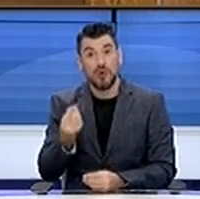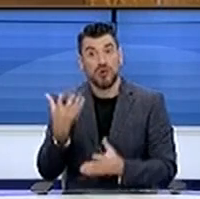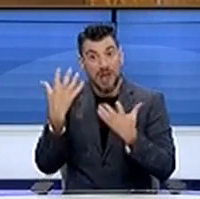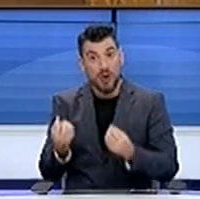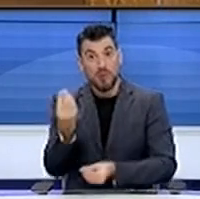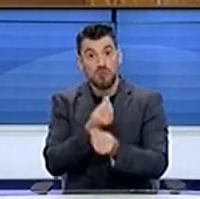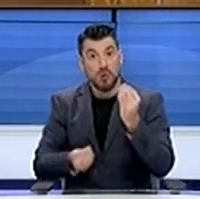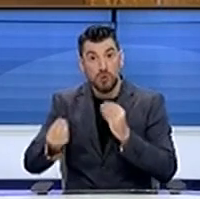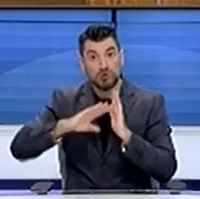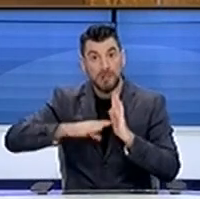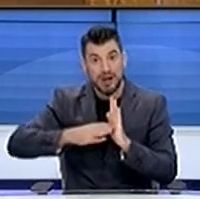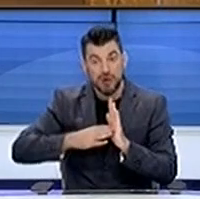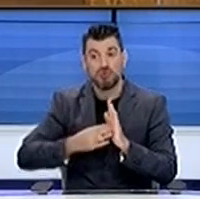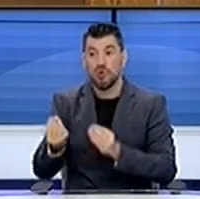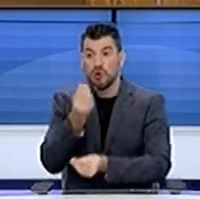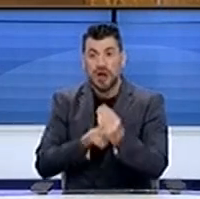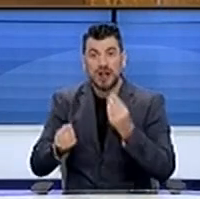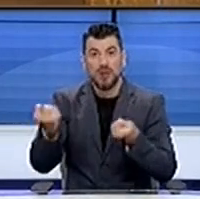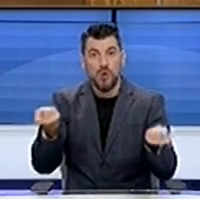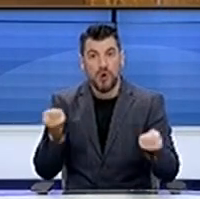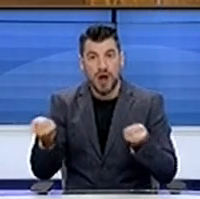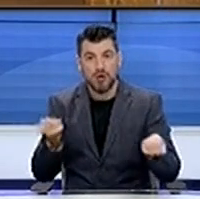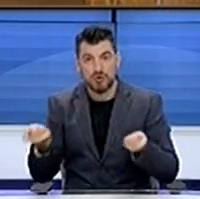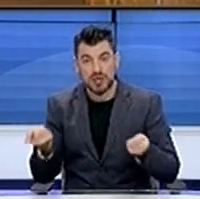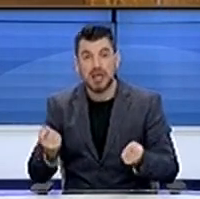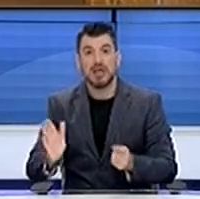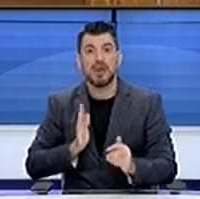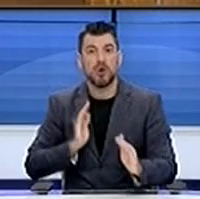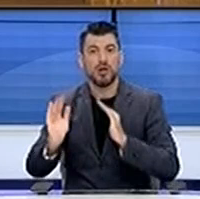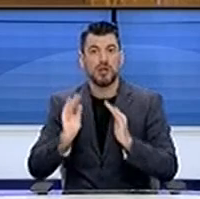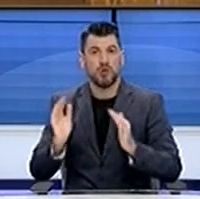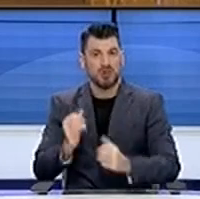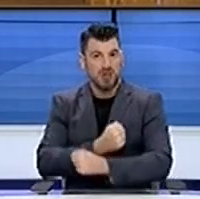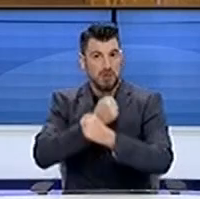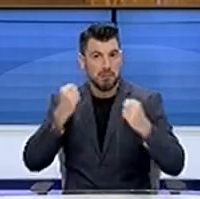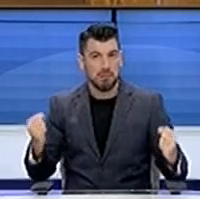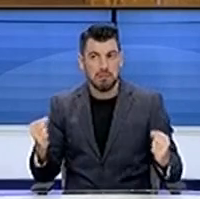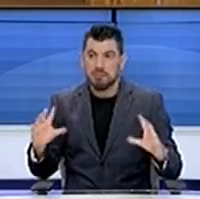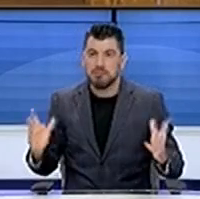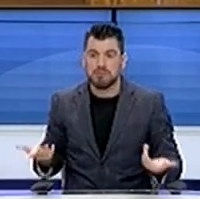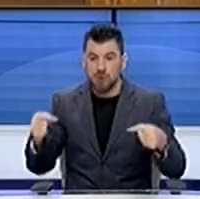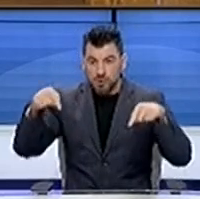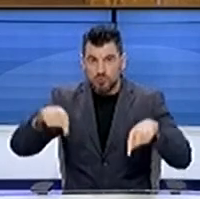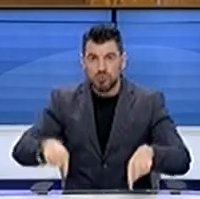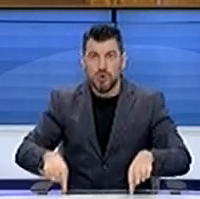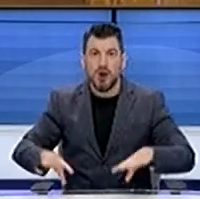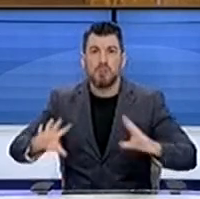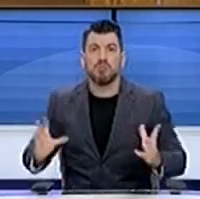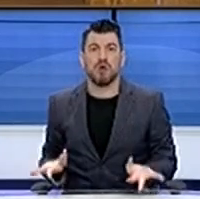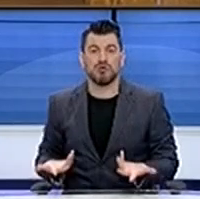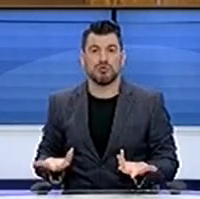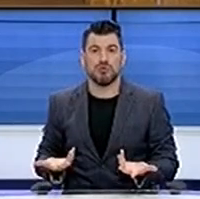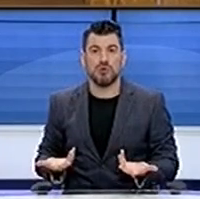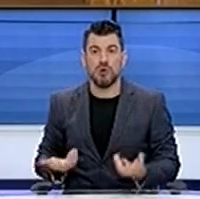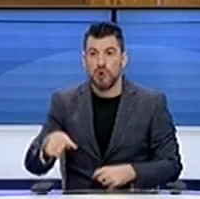οργάνωση και καλύτερη συνολική οργάνωση του σώματος αλλά και της πολιτικής προστασίας? Πού ήταν όλα αυτά όταν οι πολίτες εκλιπαρούσαν